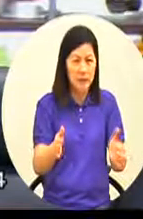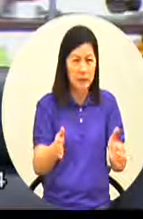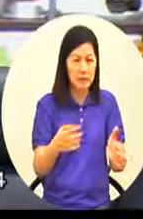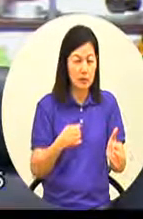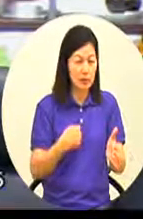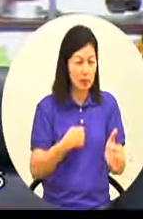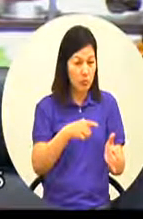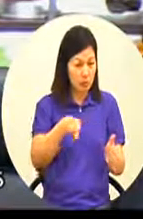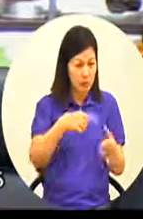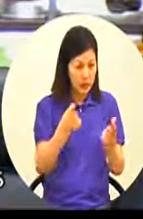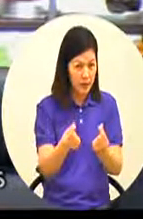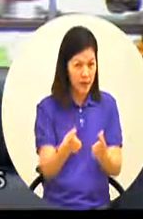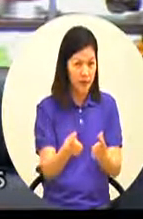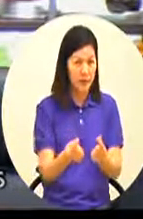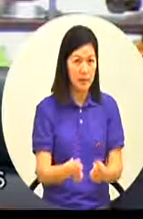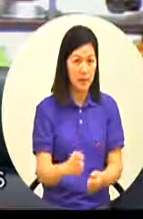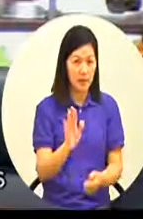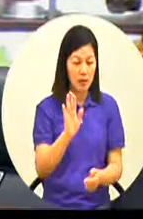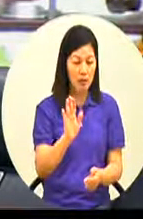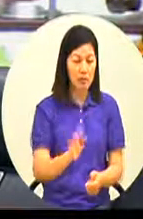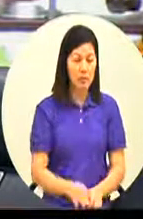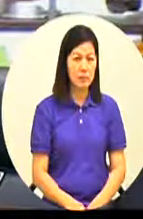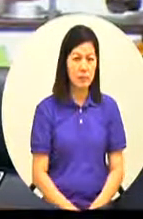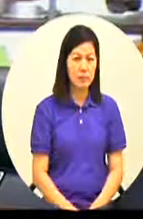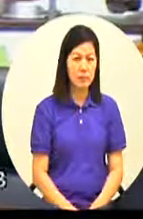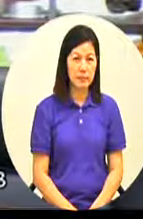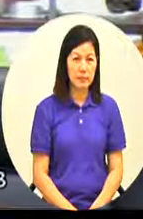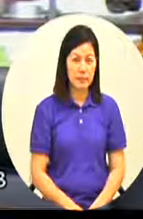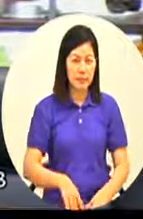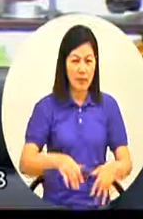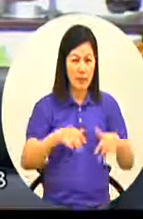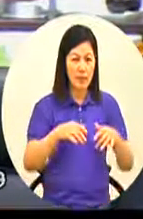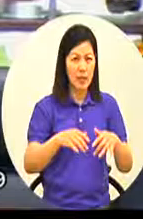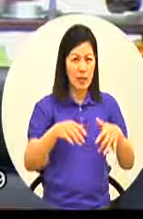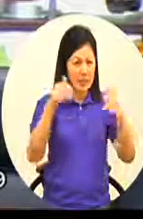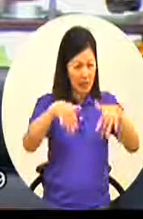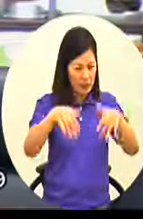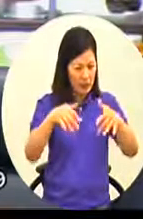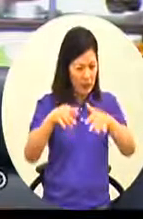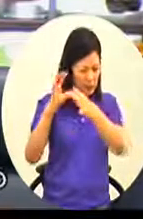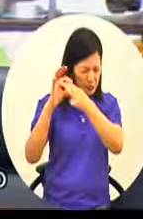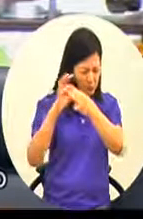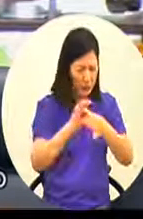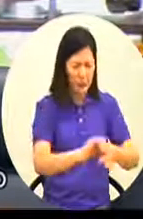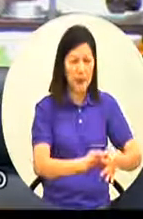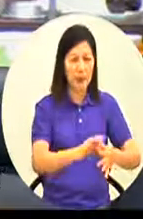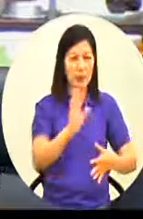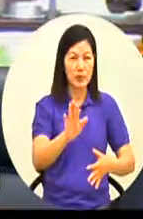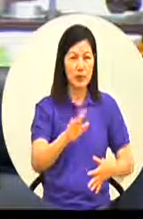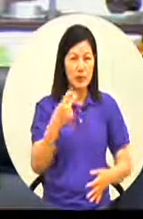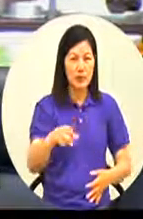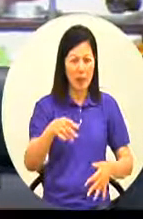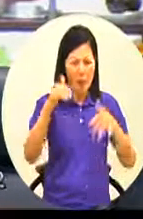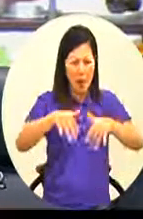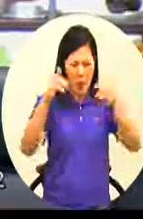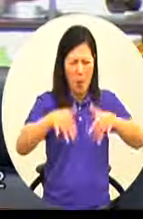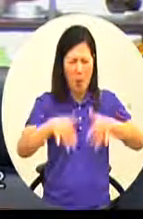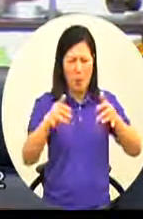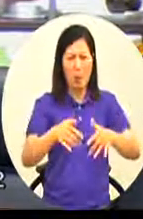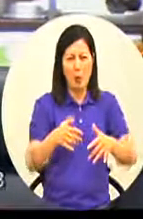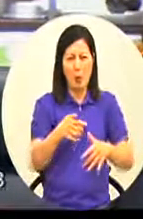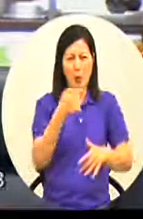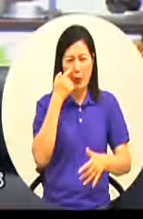也都是梅雨季节，一直在下雨，而且都是下豪雨，